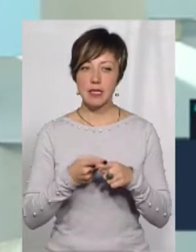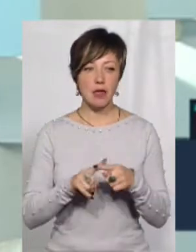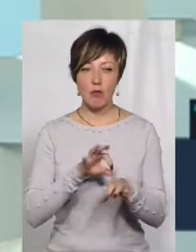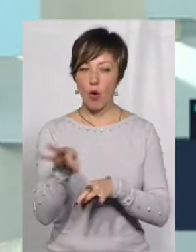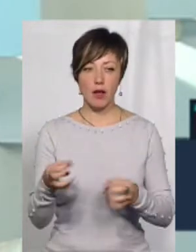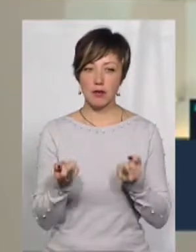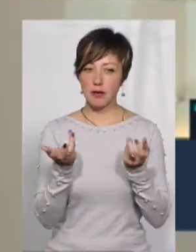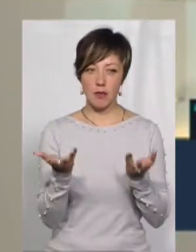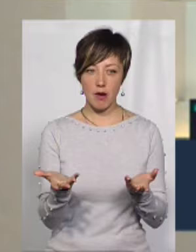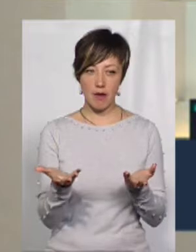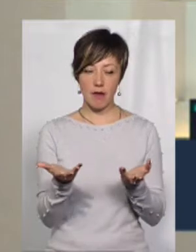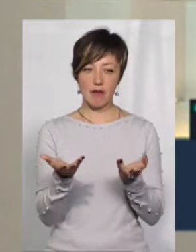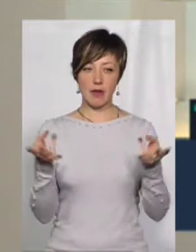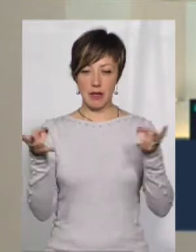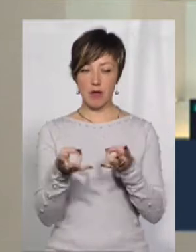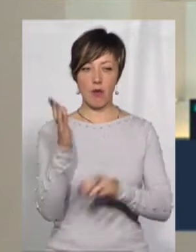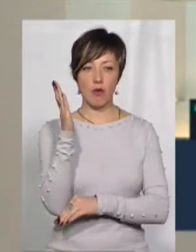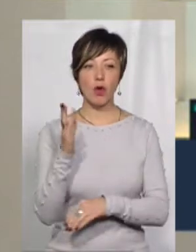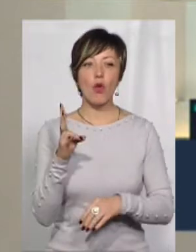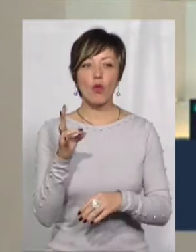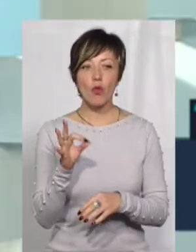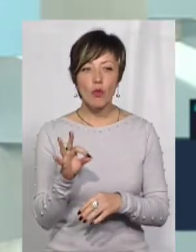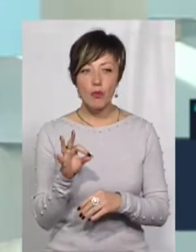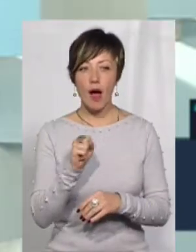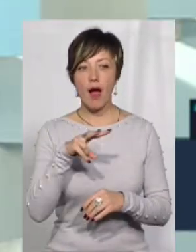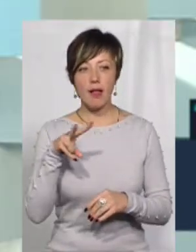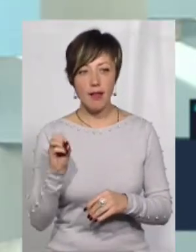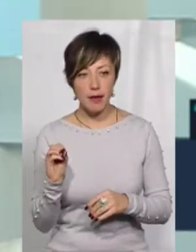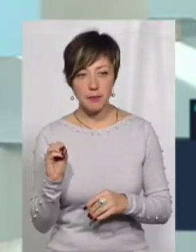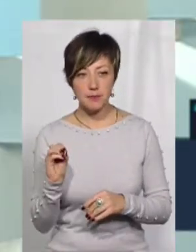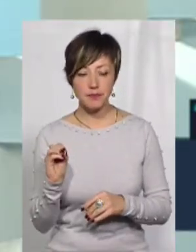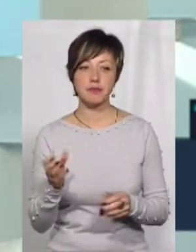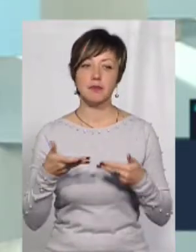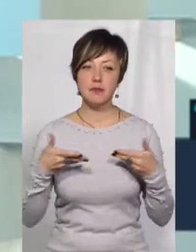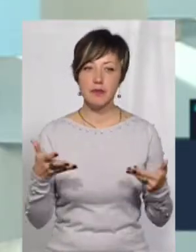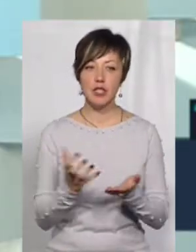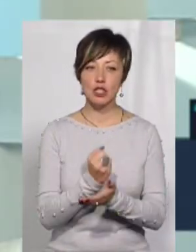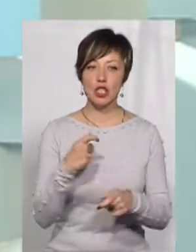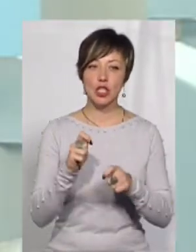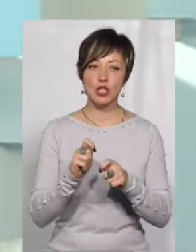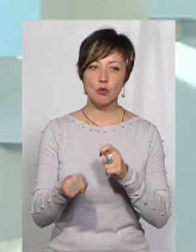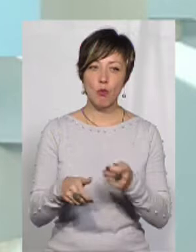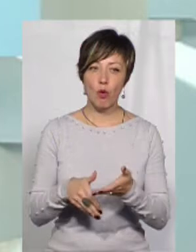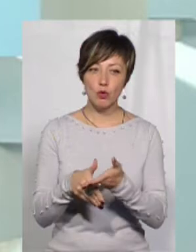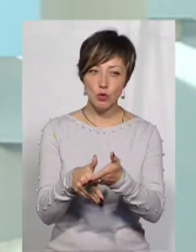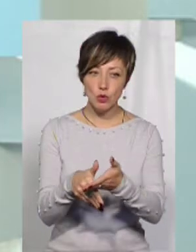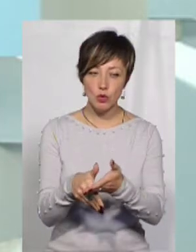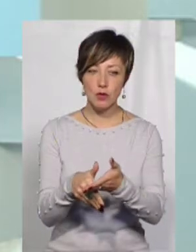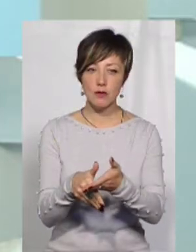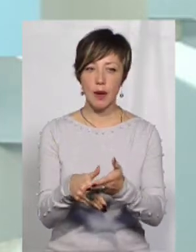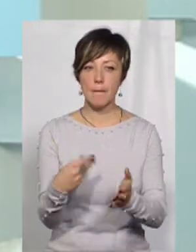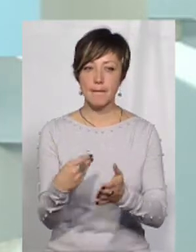набрав відповідної кількості голосів, він не пройшов. Але ми знайшли спонсорів, які